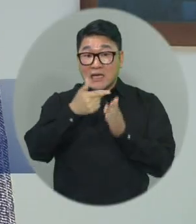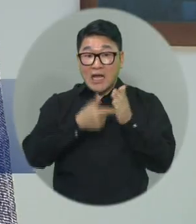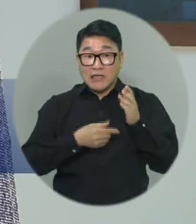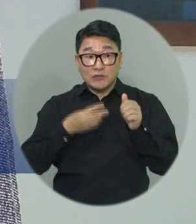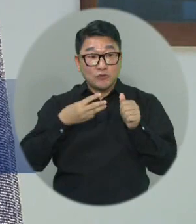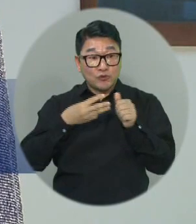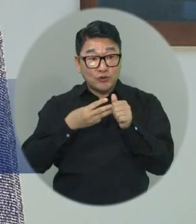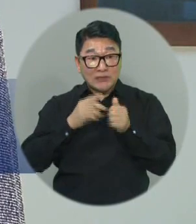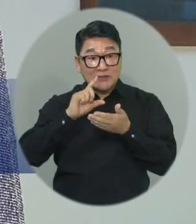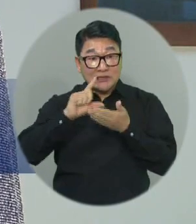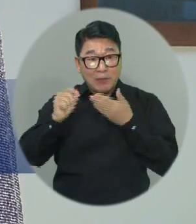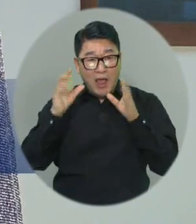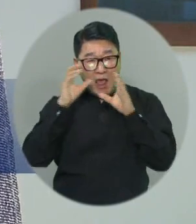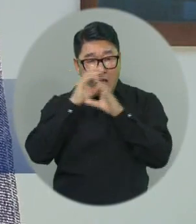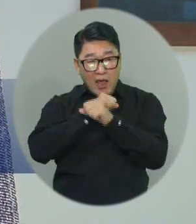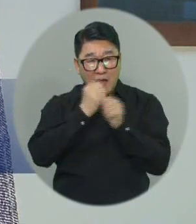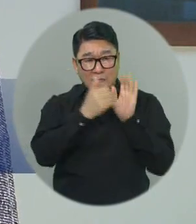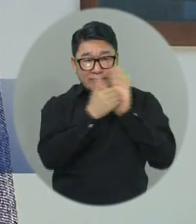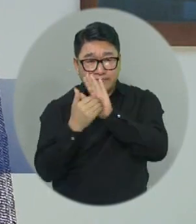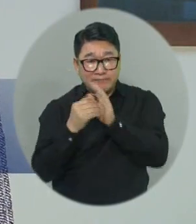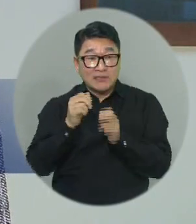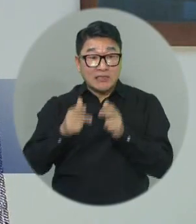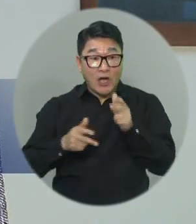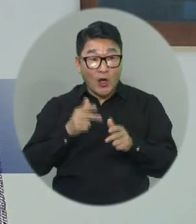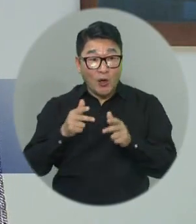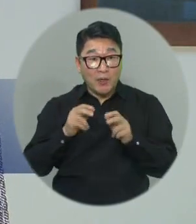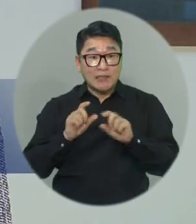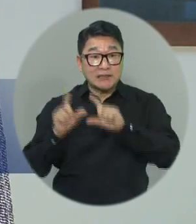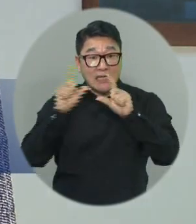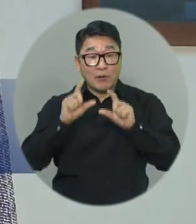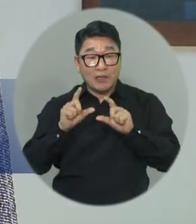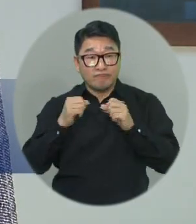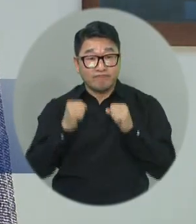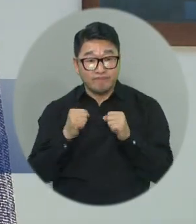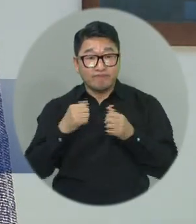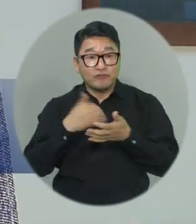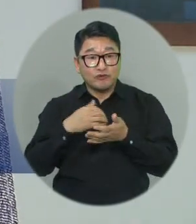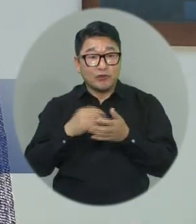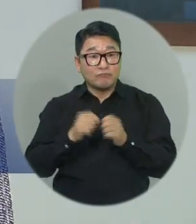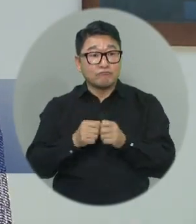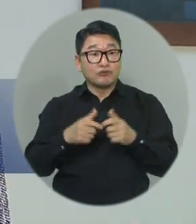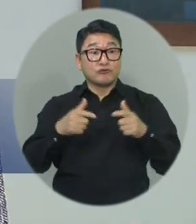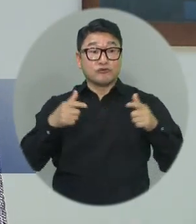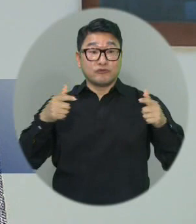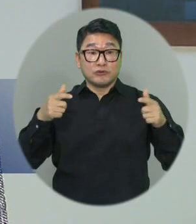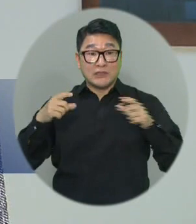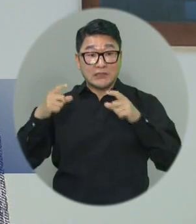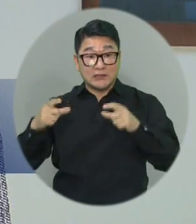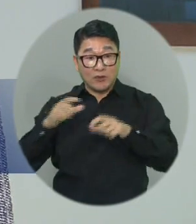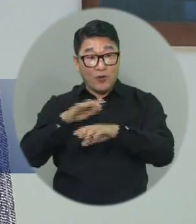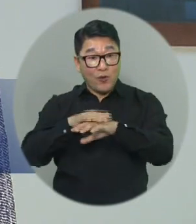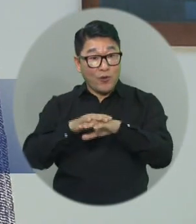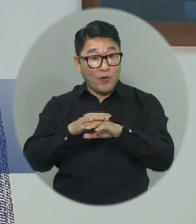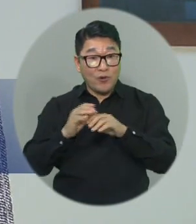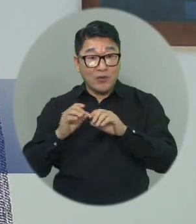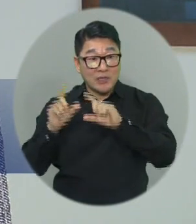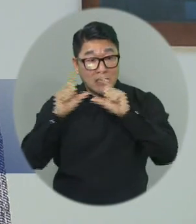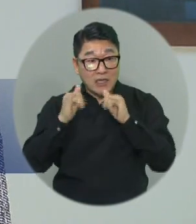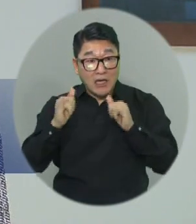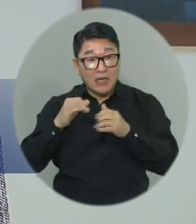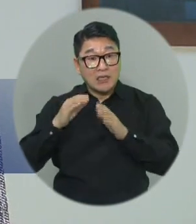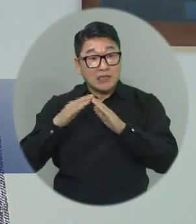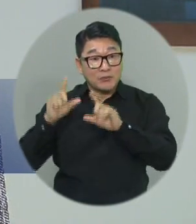강진군의 지방소멸 대응 사업은 생활인구를 활성화하고 그다음에 지역 농가나